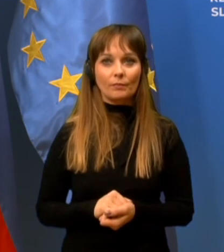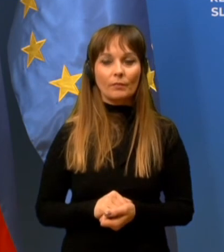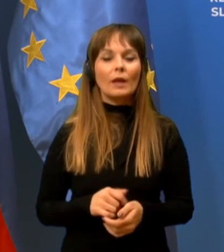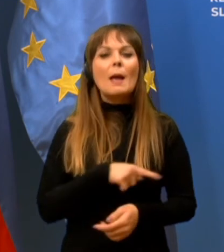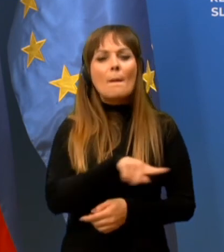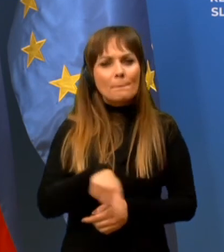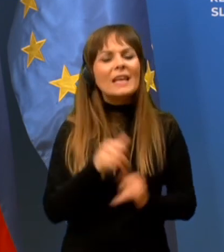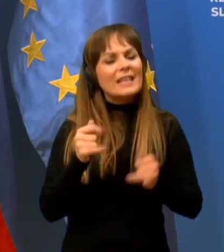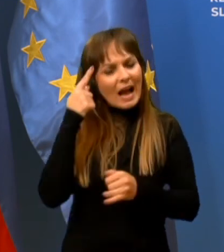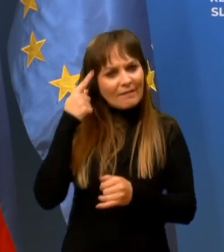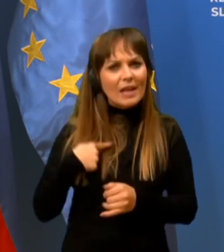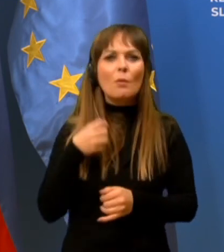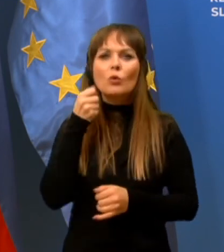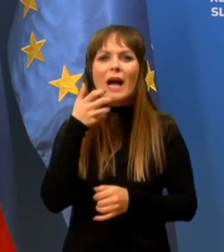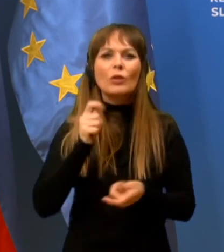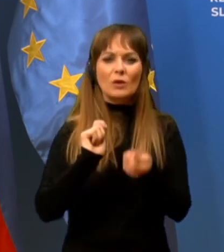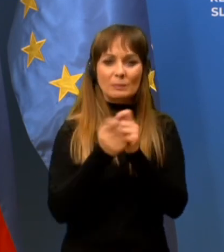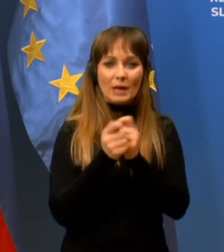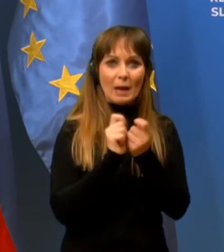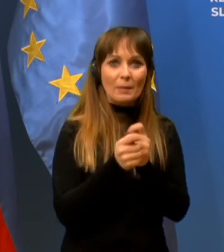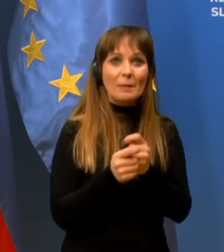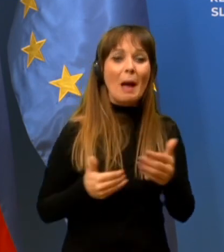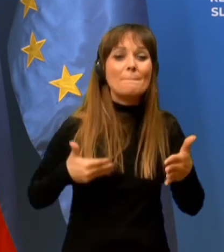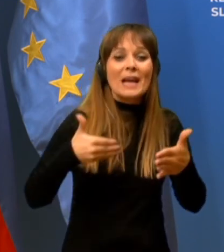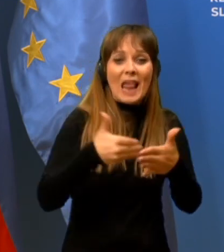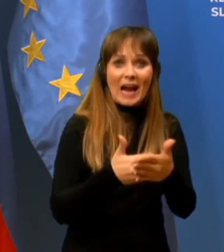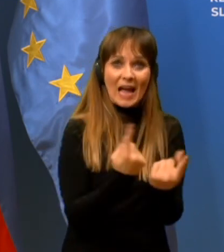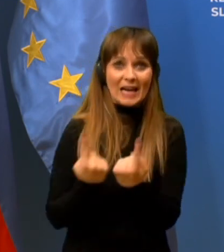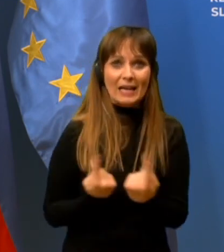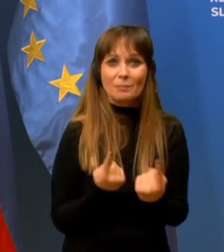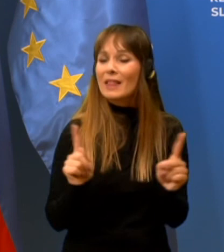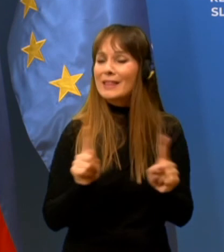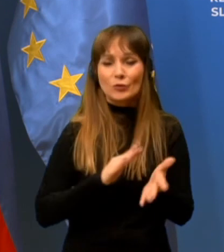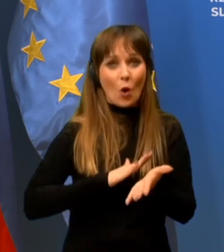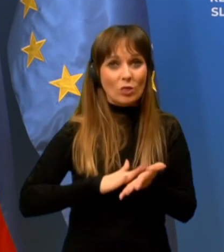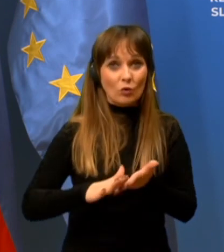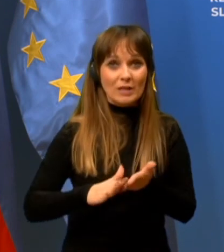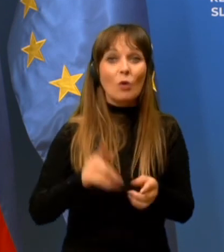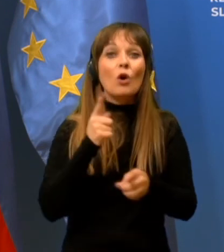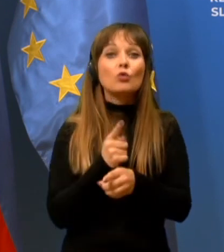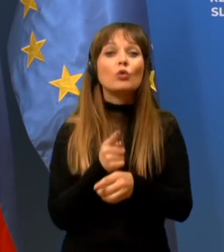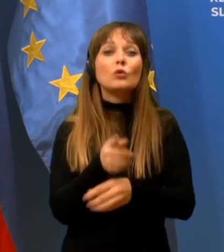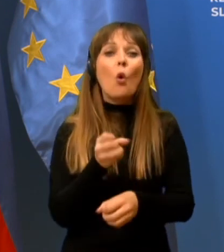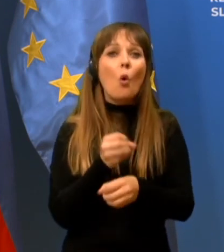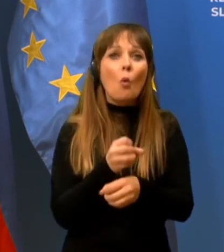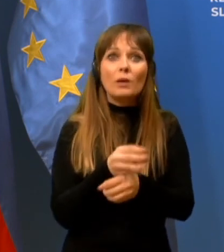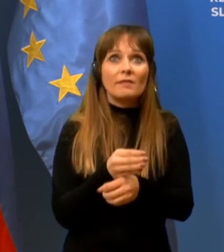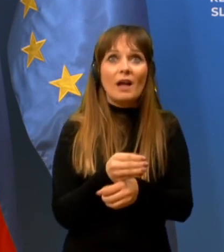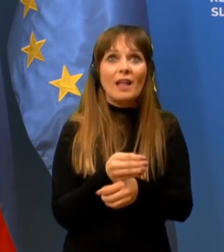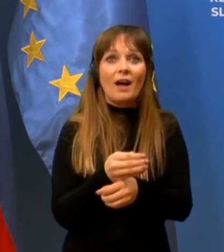Zavedamo se, da vsakodnevne spremembe in prilagajanja razmeram niso enostavne in da vplivajo na